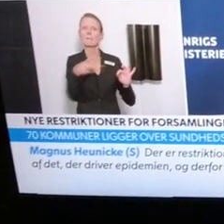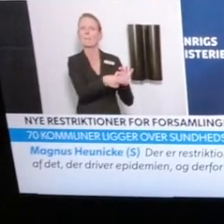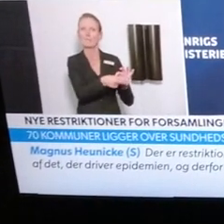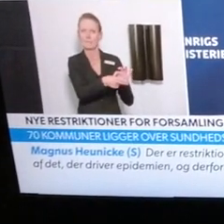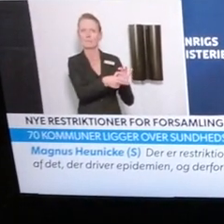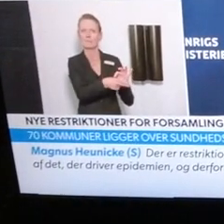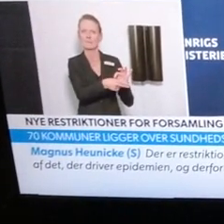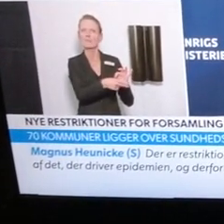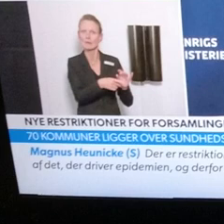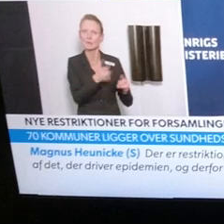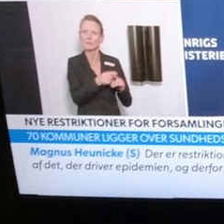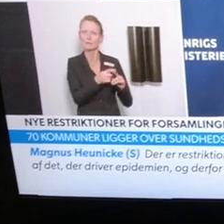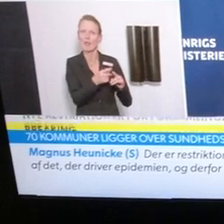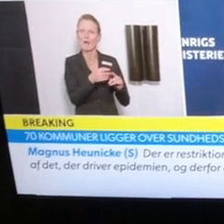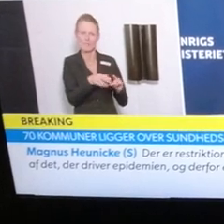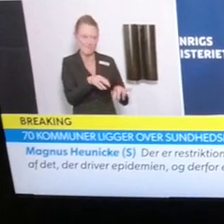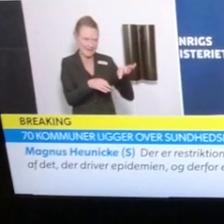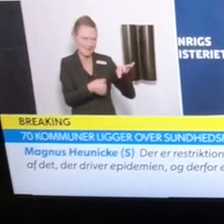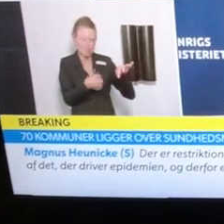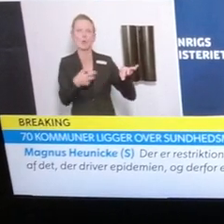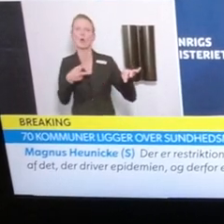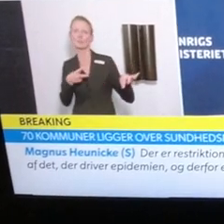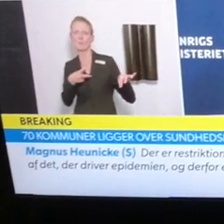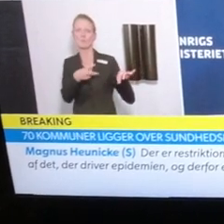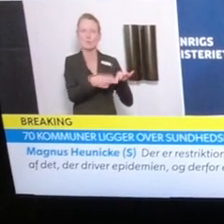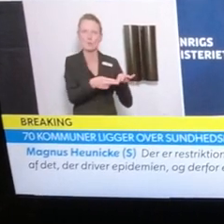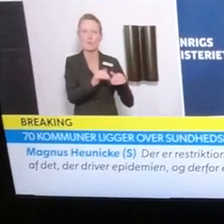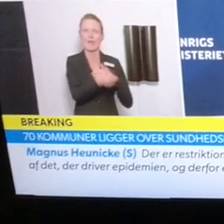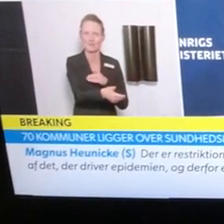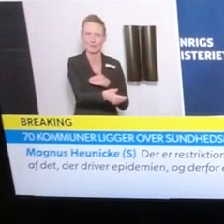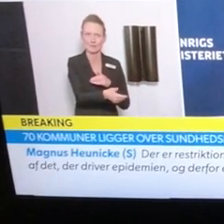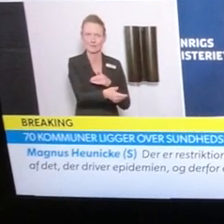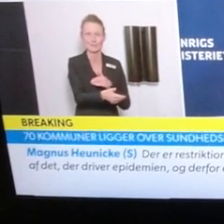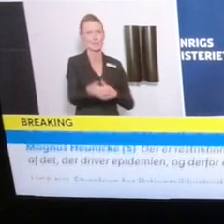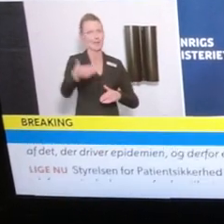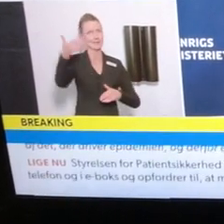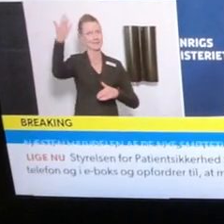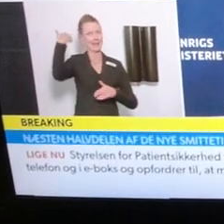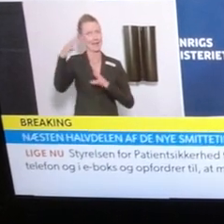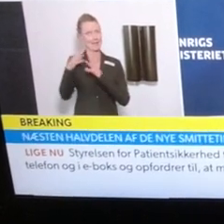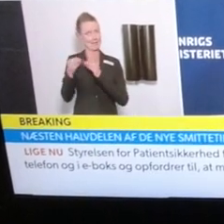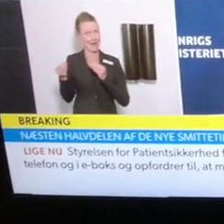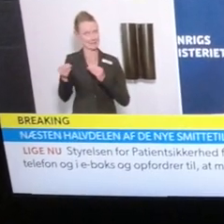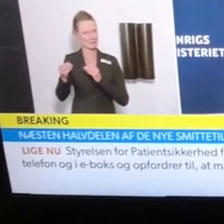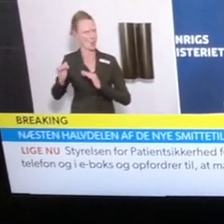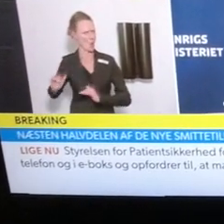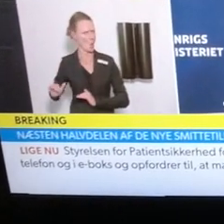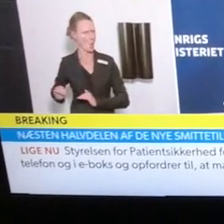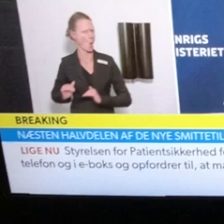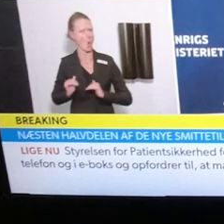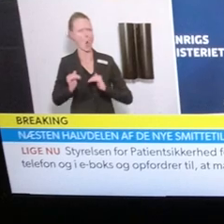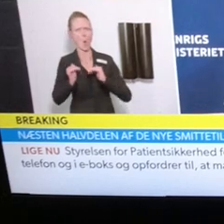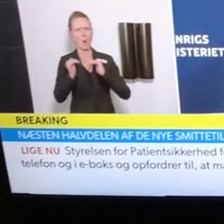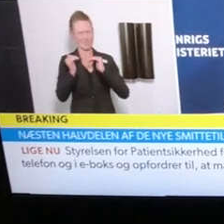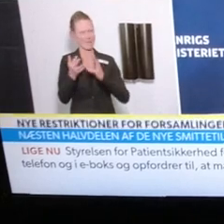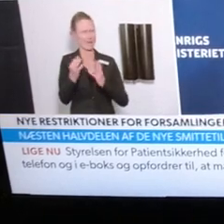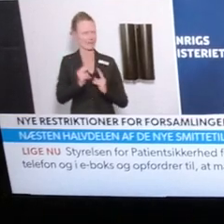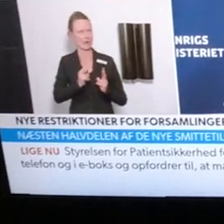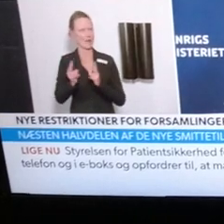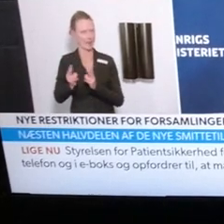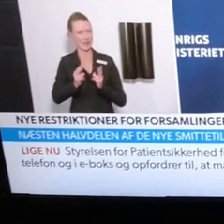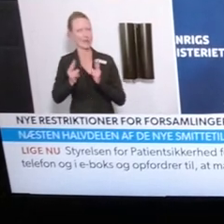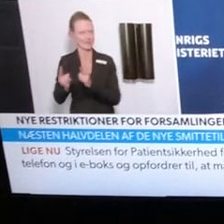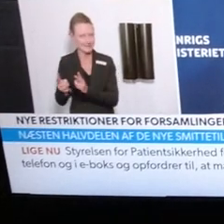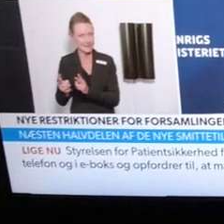bryde smittekæden. Og det vil sige, den enorme stigning, der var i marts måned i antal indlæggelser, som jo kommer som en hale efter